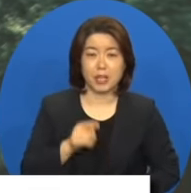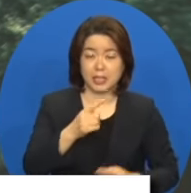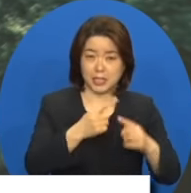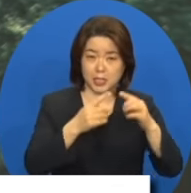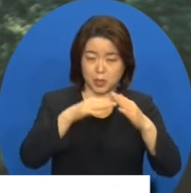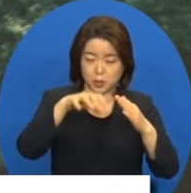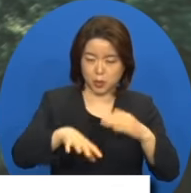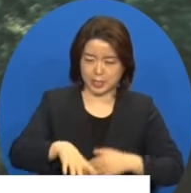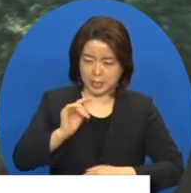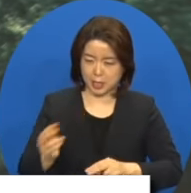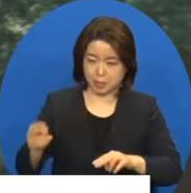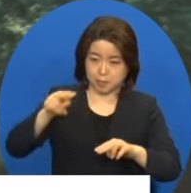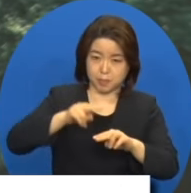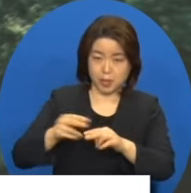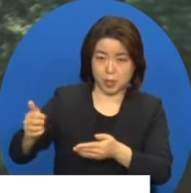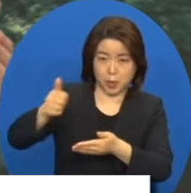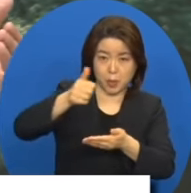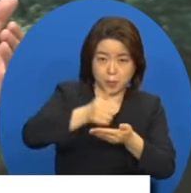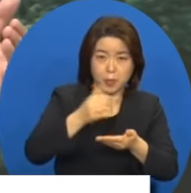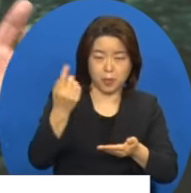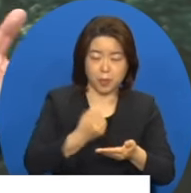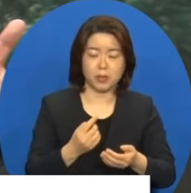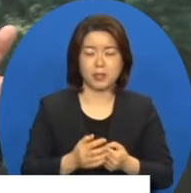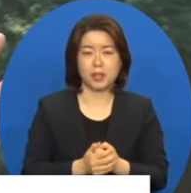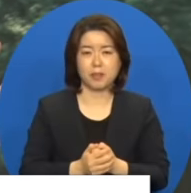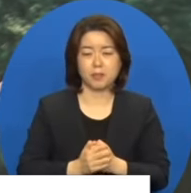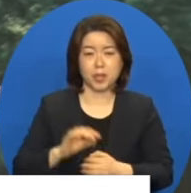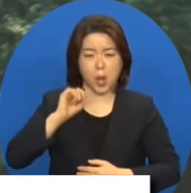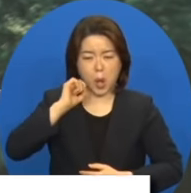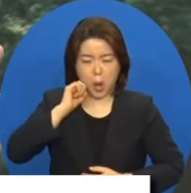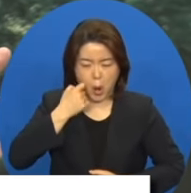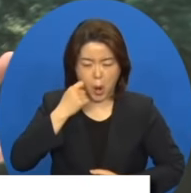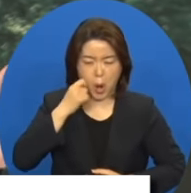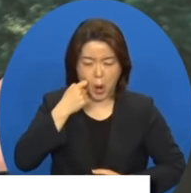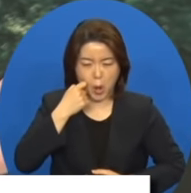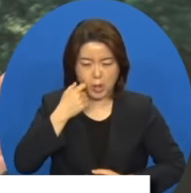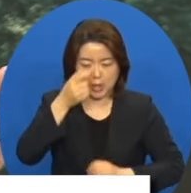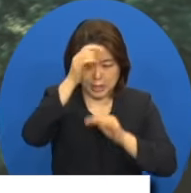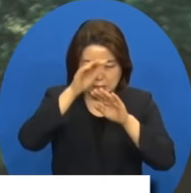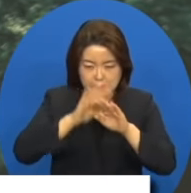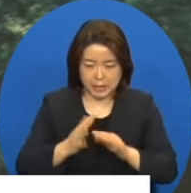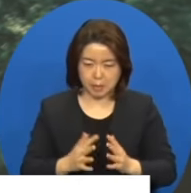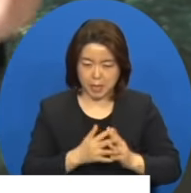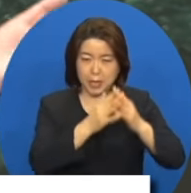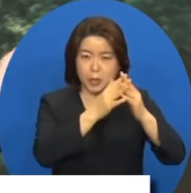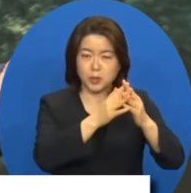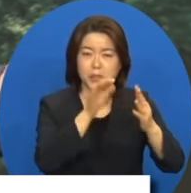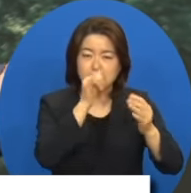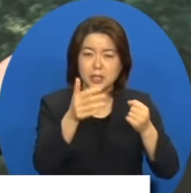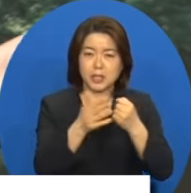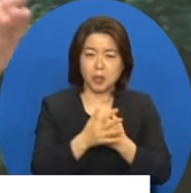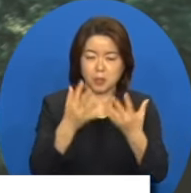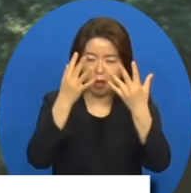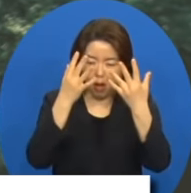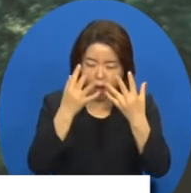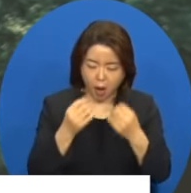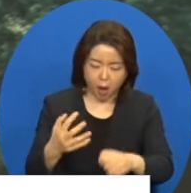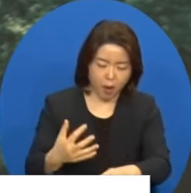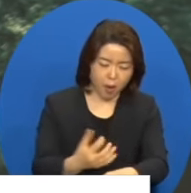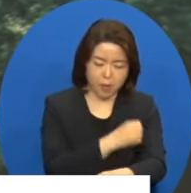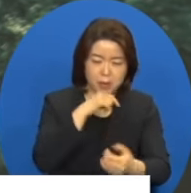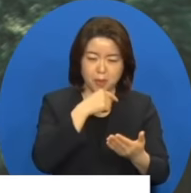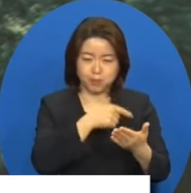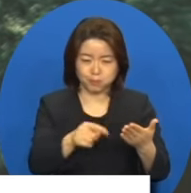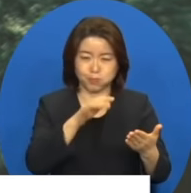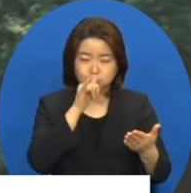제가 부임에 올 때 무리하게 예배당 건축을 시작한 까닭에 상당한 부채를 가지고 예배당